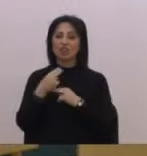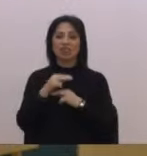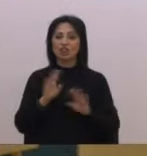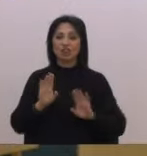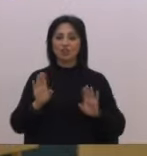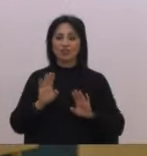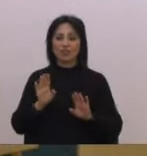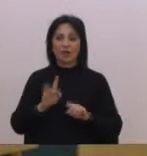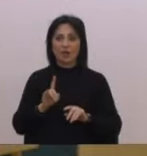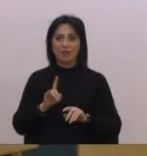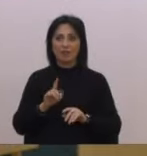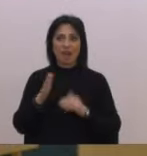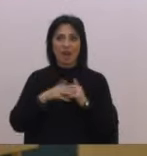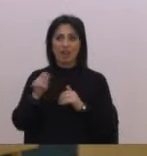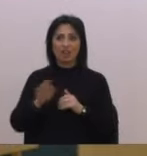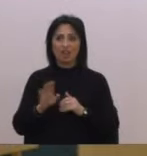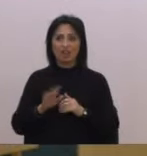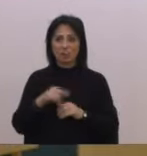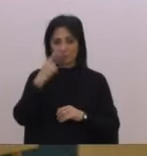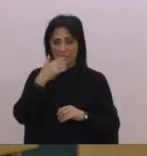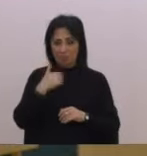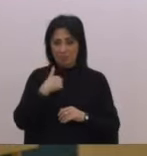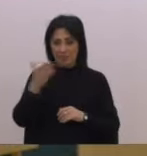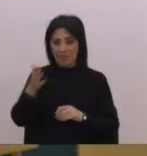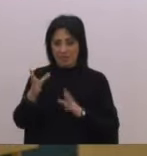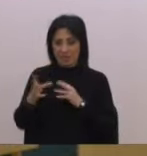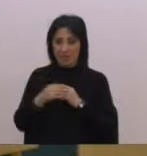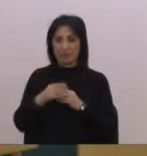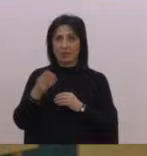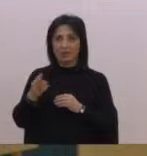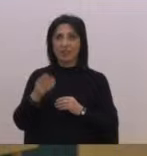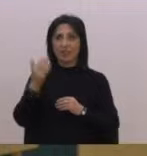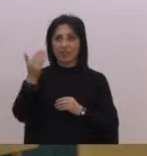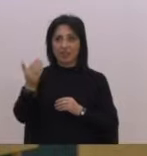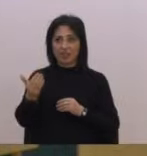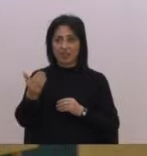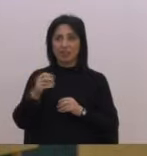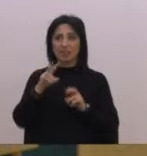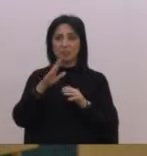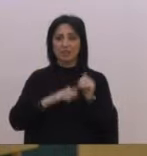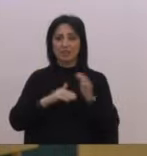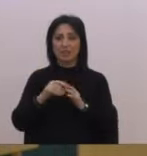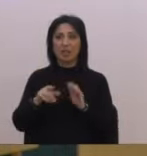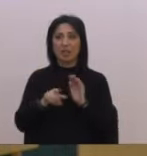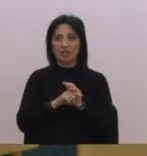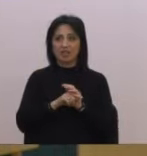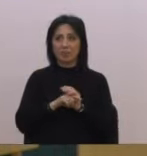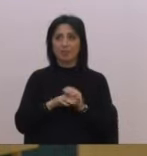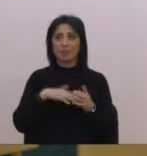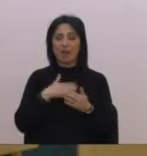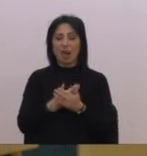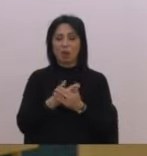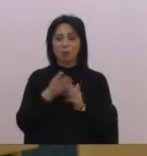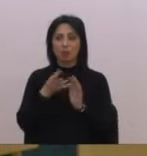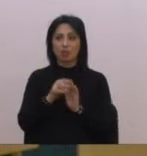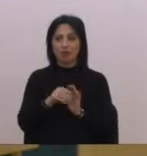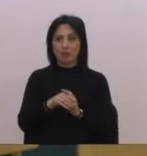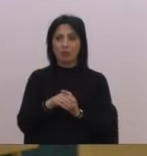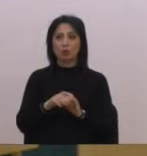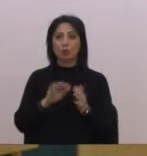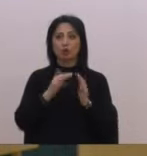მიიღებთ და არ დაგჯიან, პირადად თქვენთან ერთად და თქვენს სპეციალისტებთან ერთად აქტიურად ჩავერთო